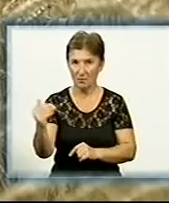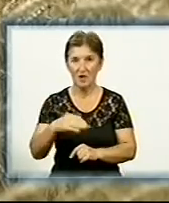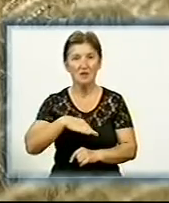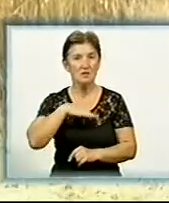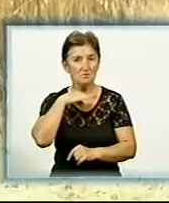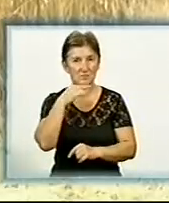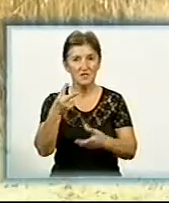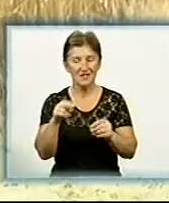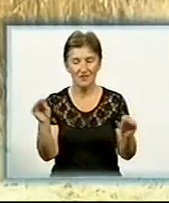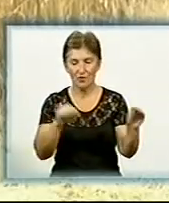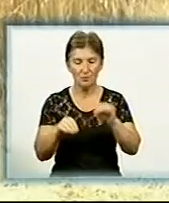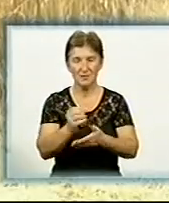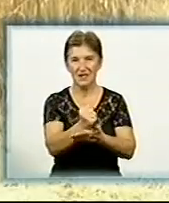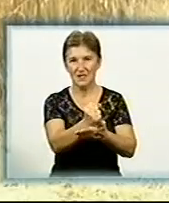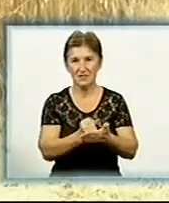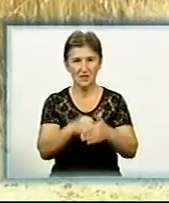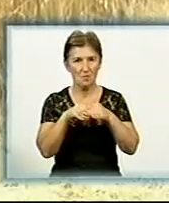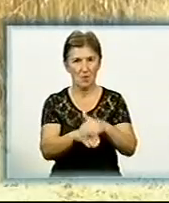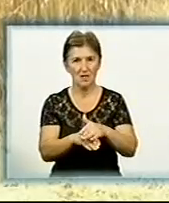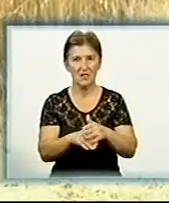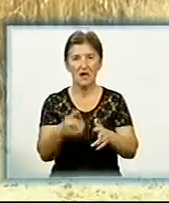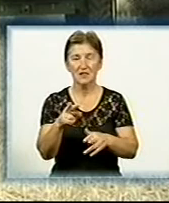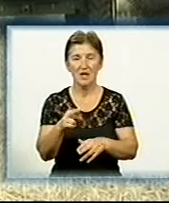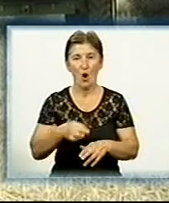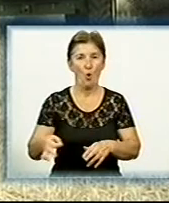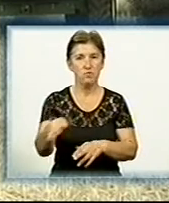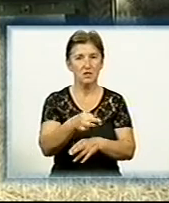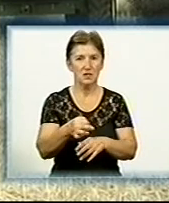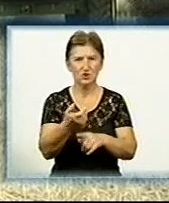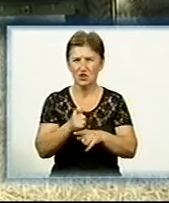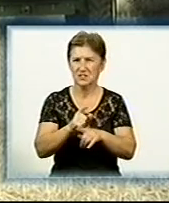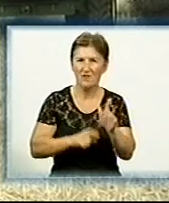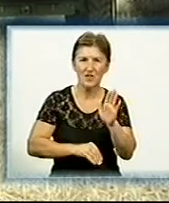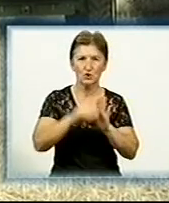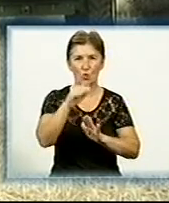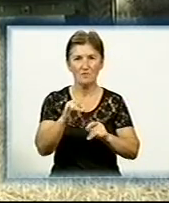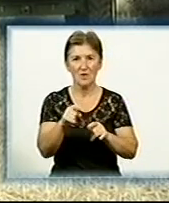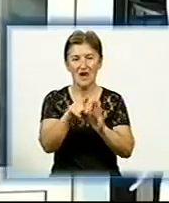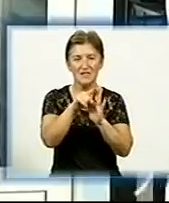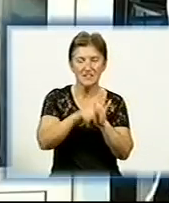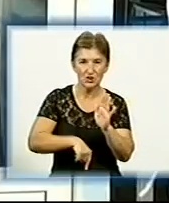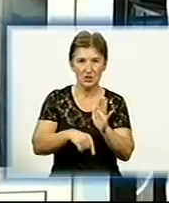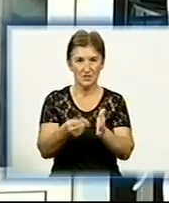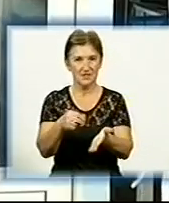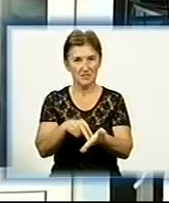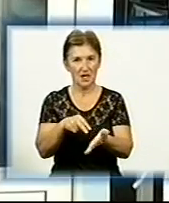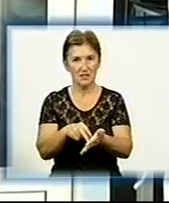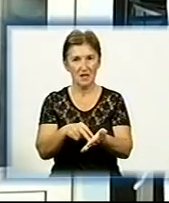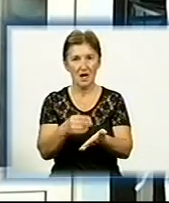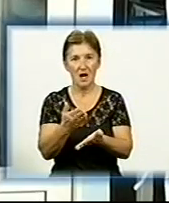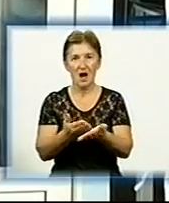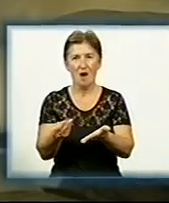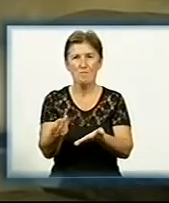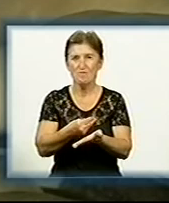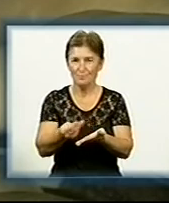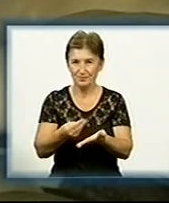для формування необхідних запасів збіжжя для області. Також через високий врожай вже знизилась ціна на борошно. Відтак, власники хлібозаводів